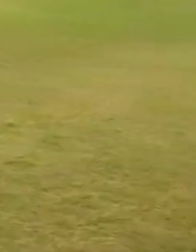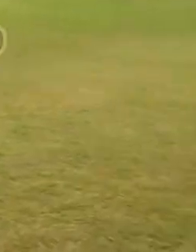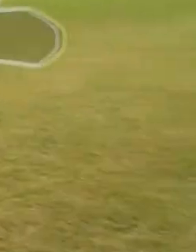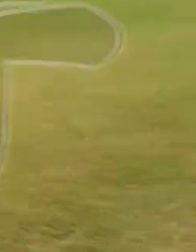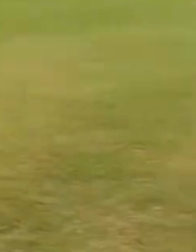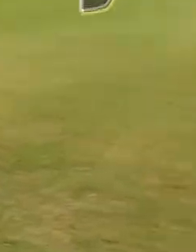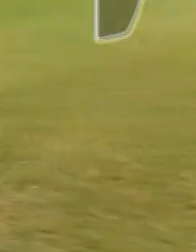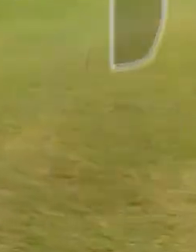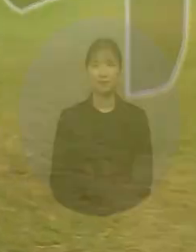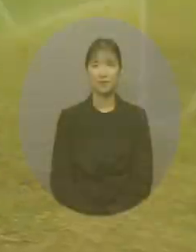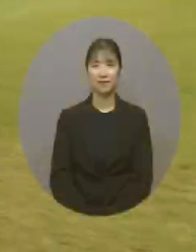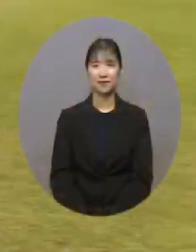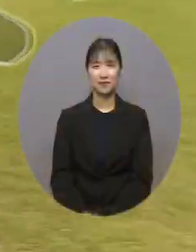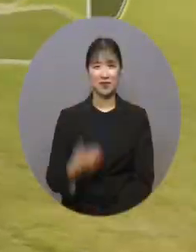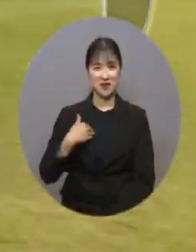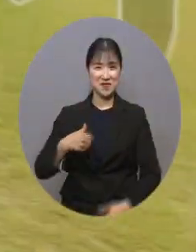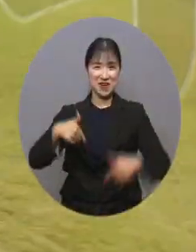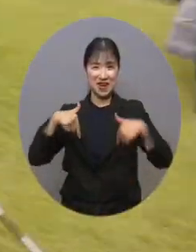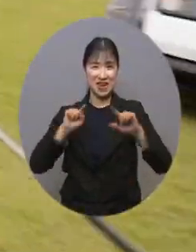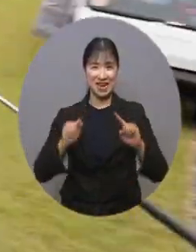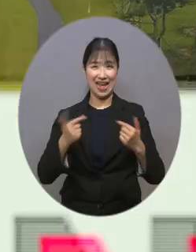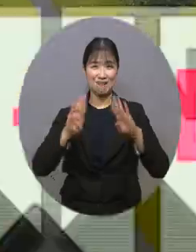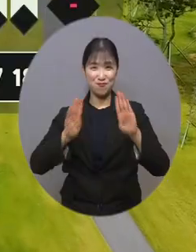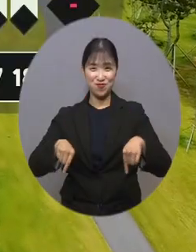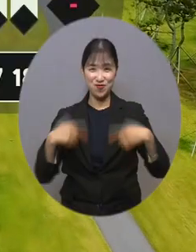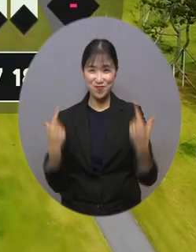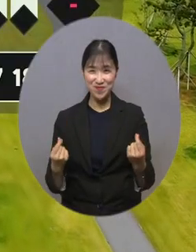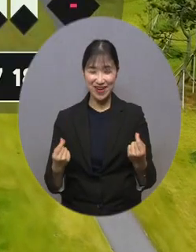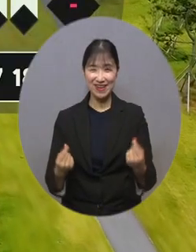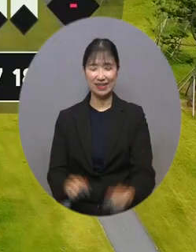까부! 까봐! 까부! 까봐!